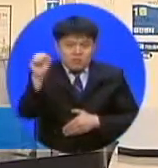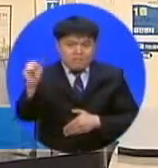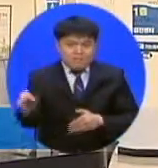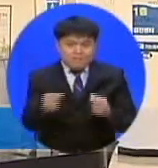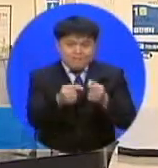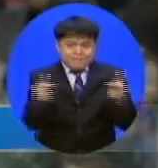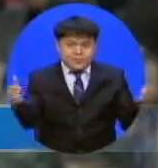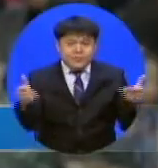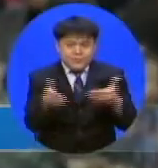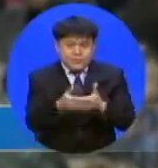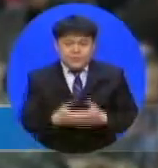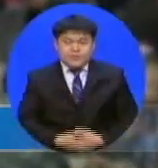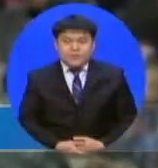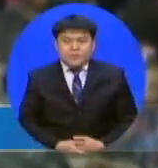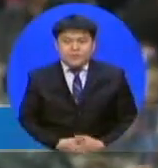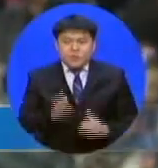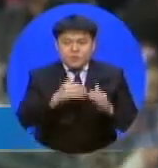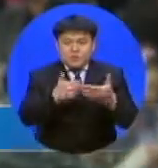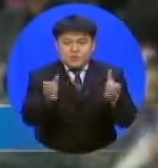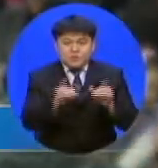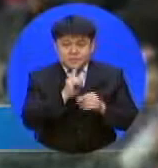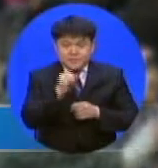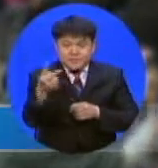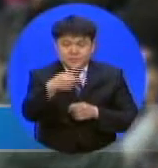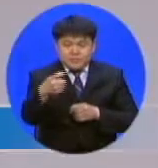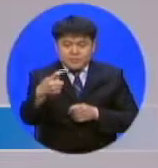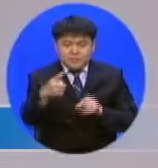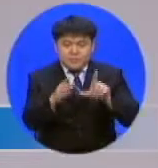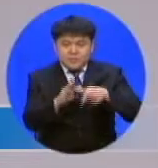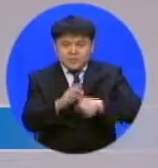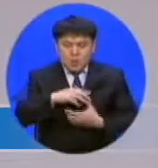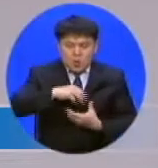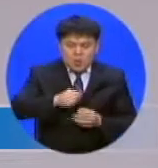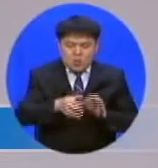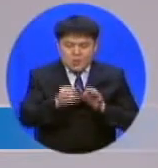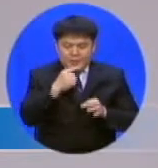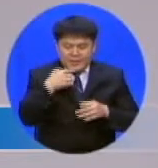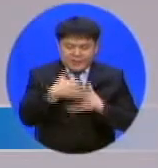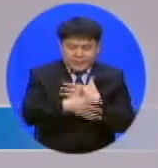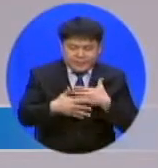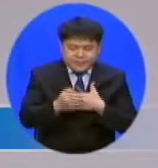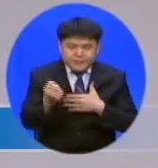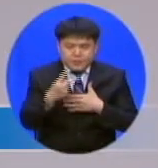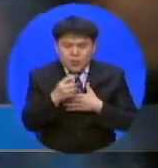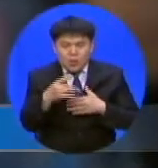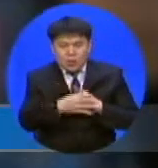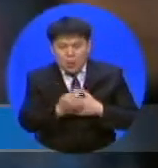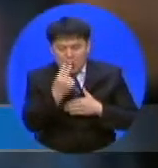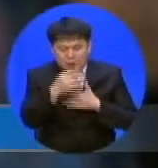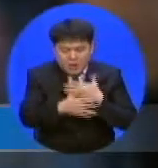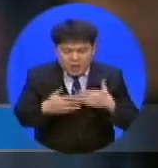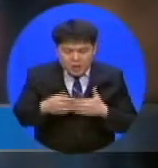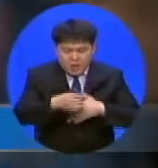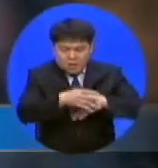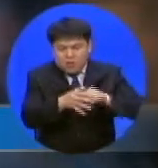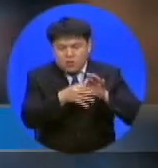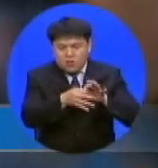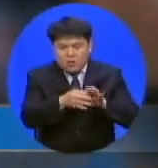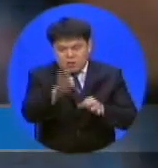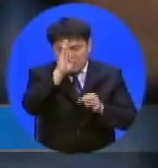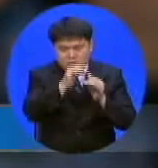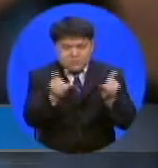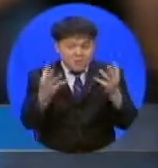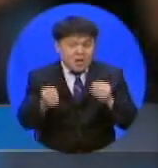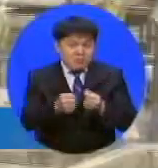증가했다고 밝혔습니다. 공단은 지난 2011년의 경우 소화계통, 순환계통, 근골격계통 순으로 진료 환자가 가장